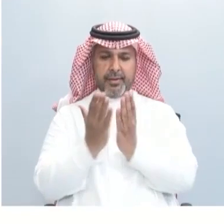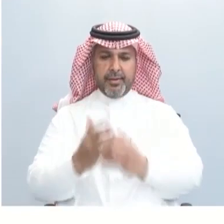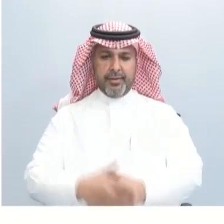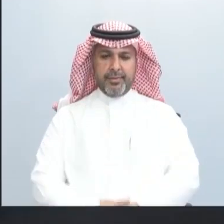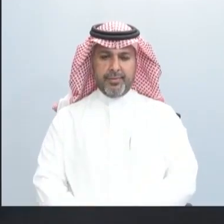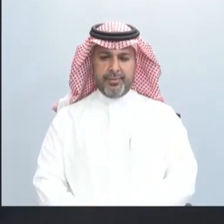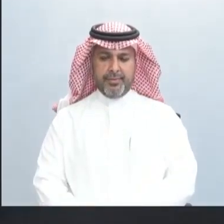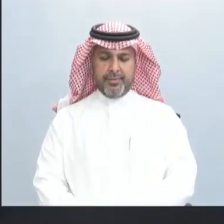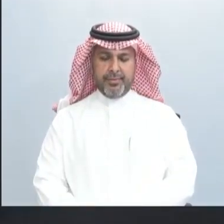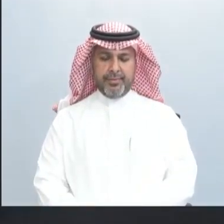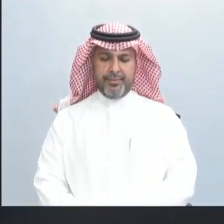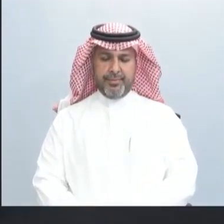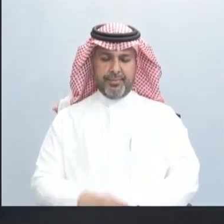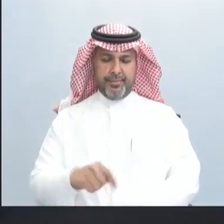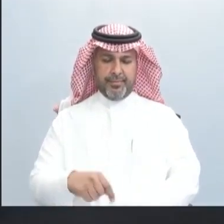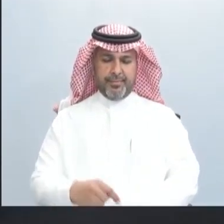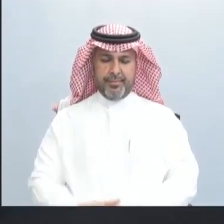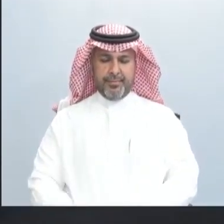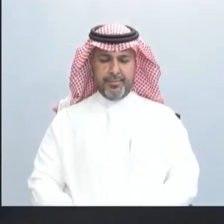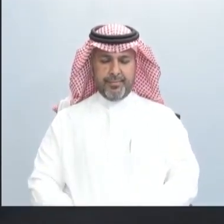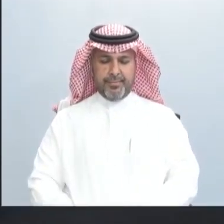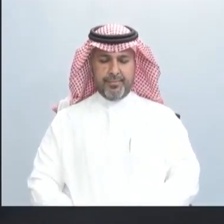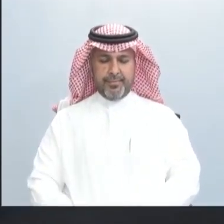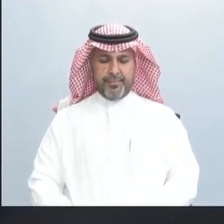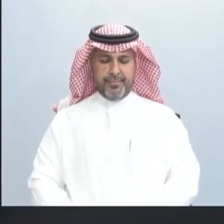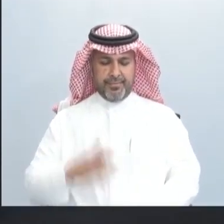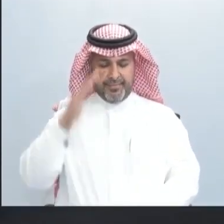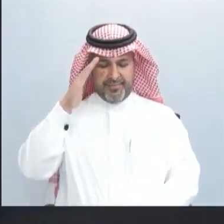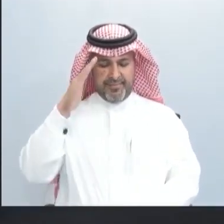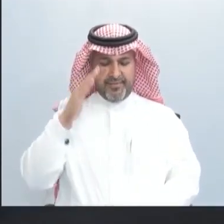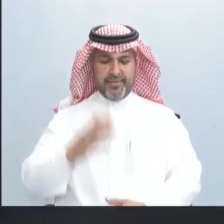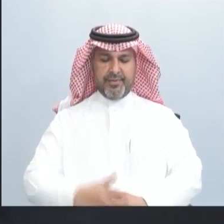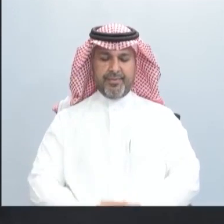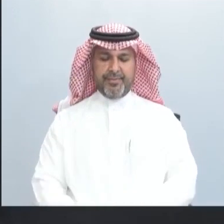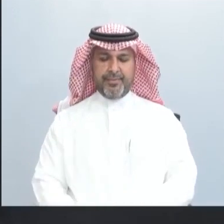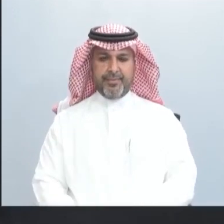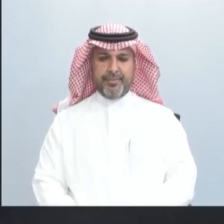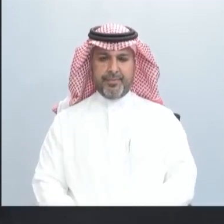معمل الجبر توافيق ومثلث باسكال شكرا جزيلا اعزائي الطلاب والطالبات